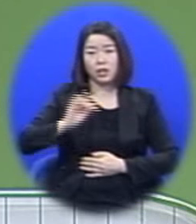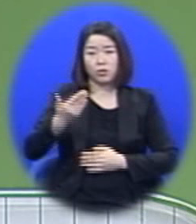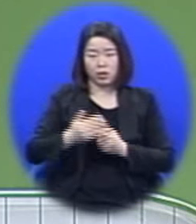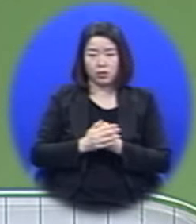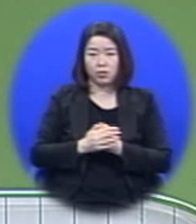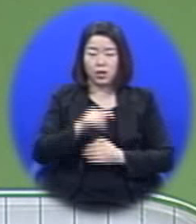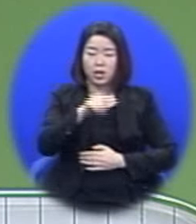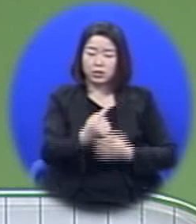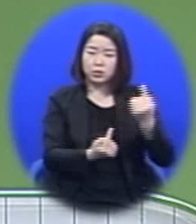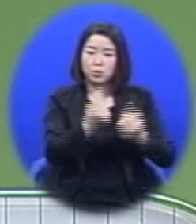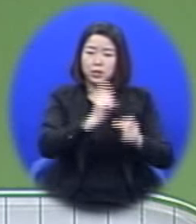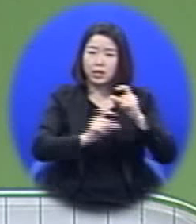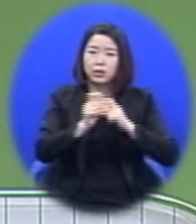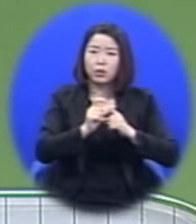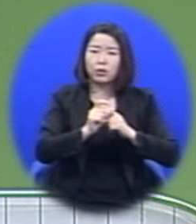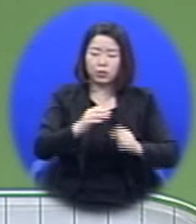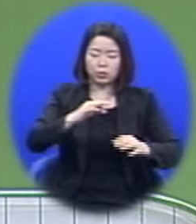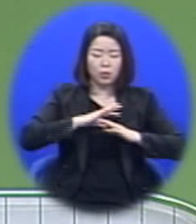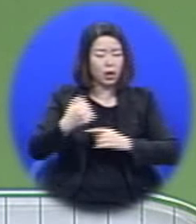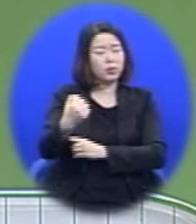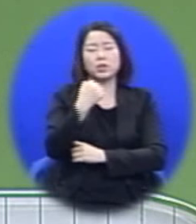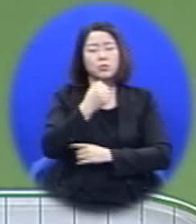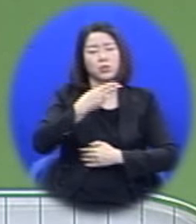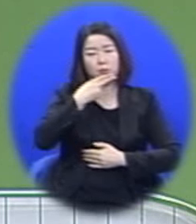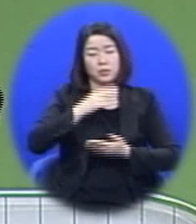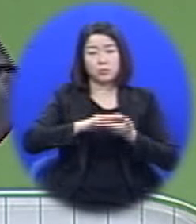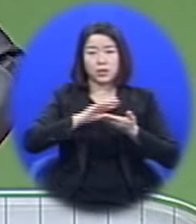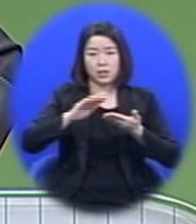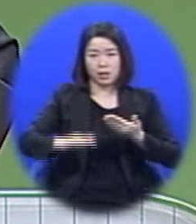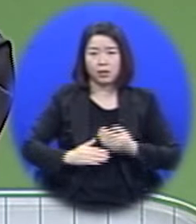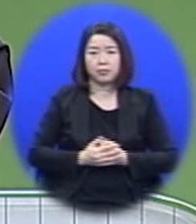그보다 더 놀라운 힘은 없습니다.